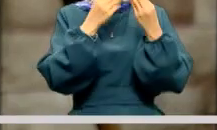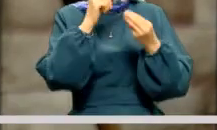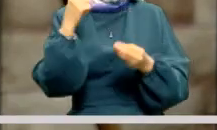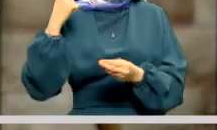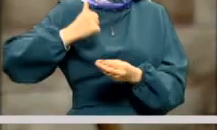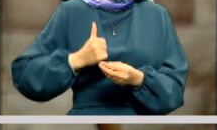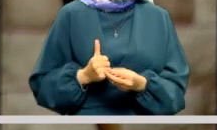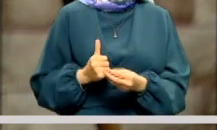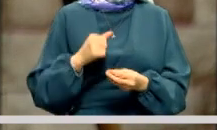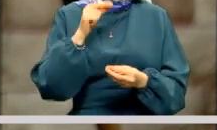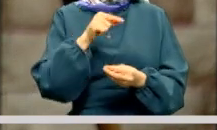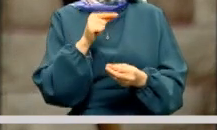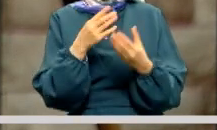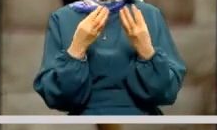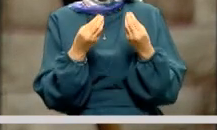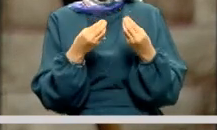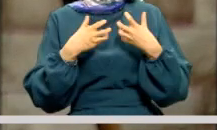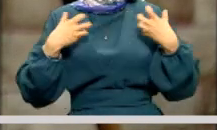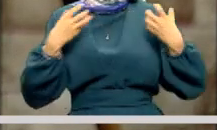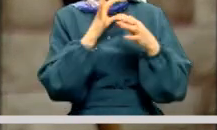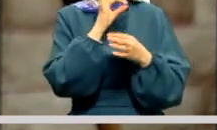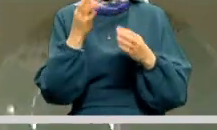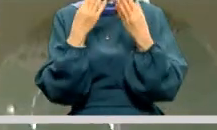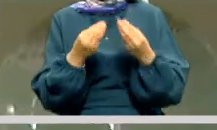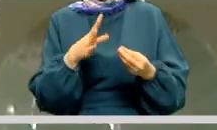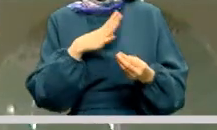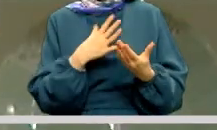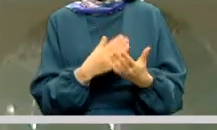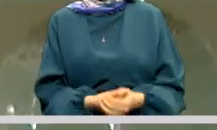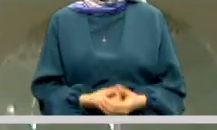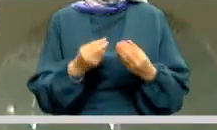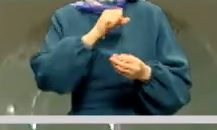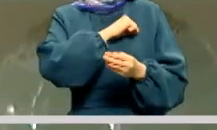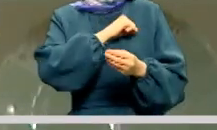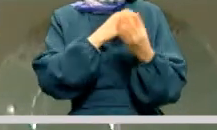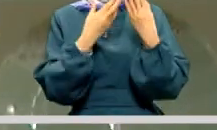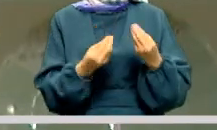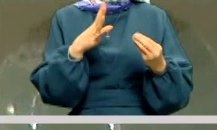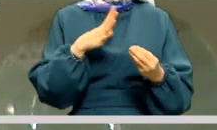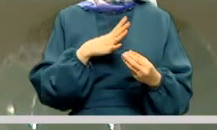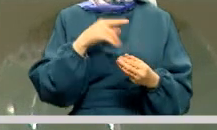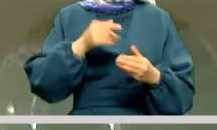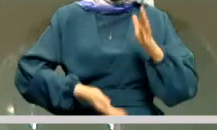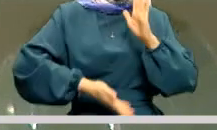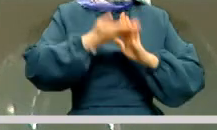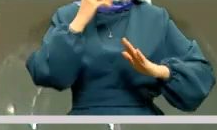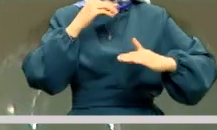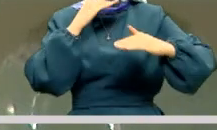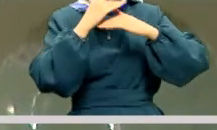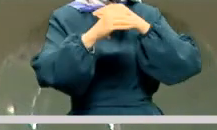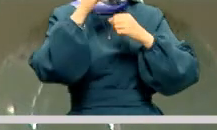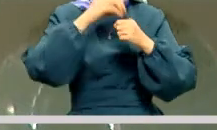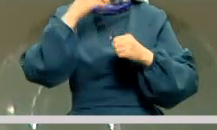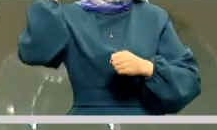çantadan Bu gerçekten çok ciddi bir güvensizlik Yani çok da ürkütücü Yani bunun arttığı bir toplumda